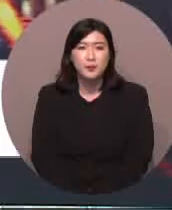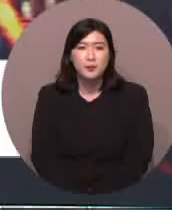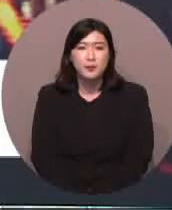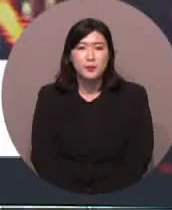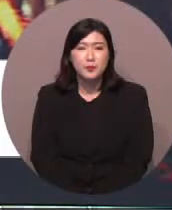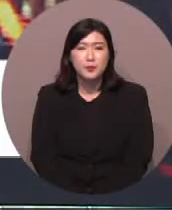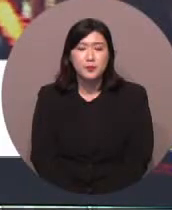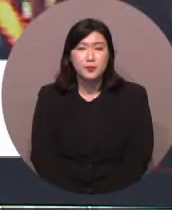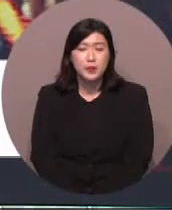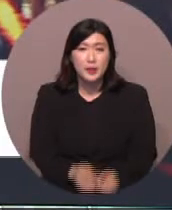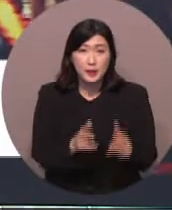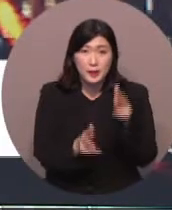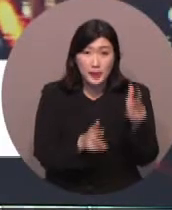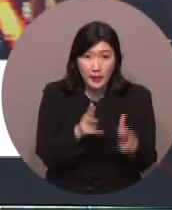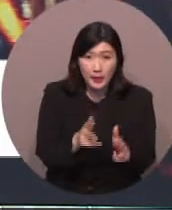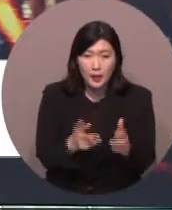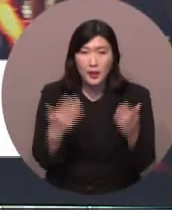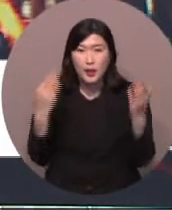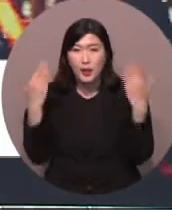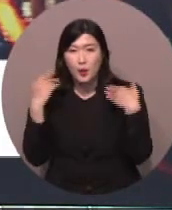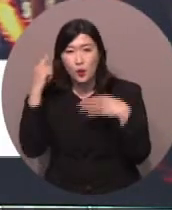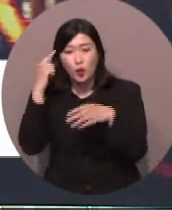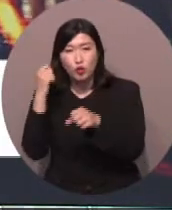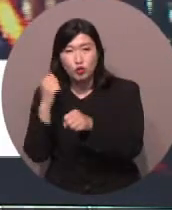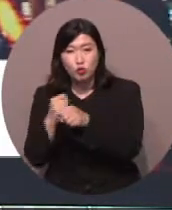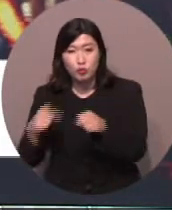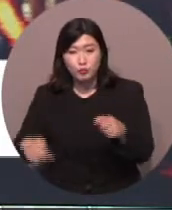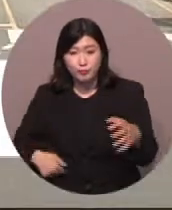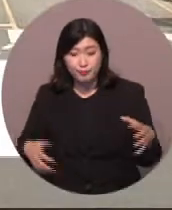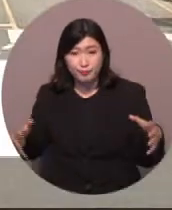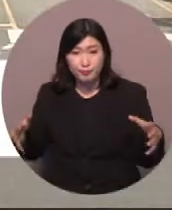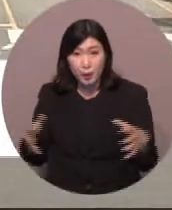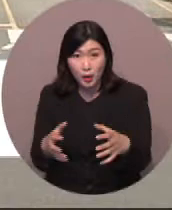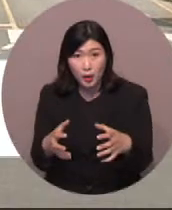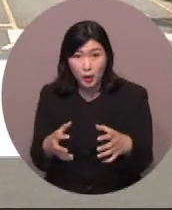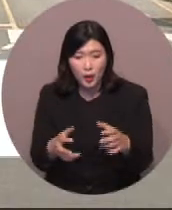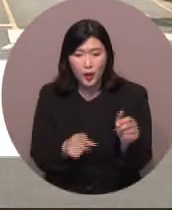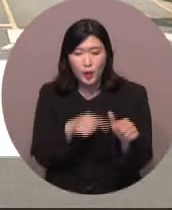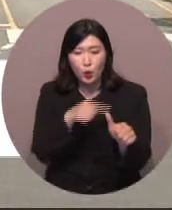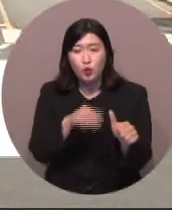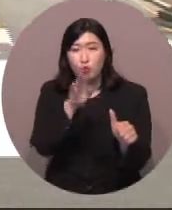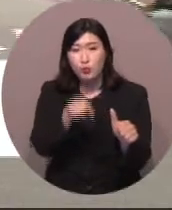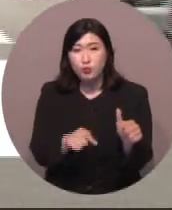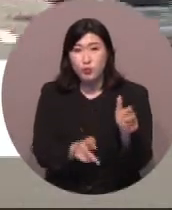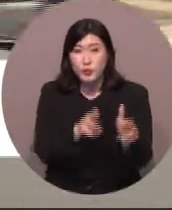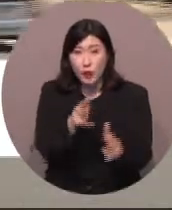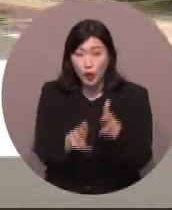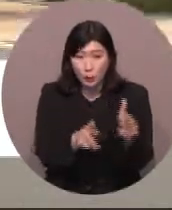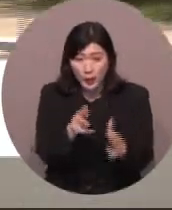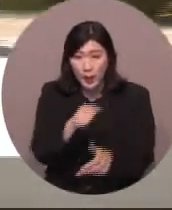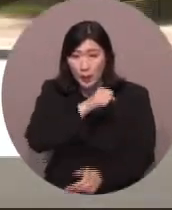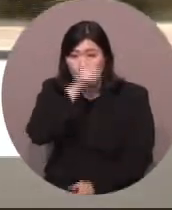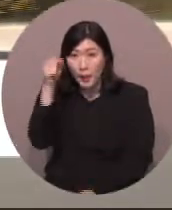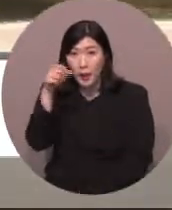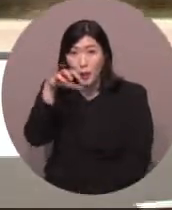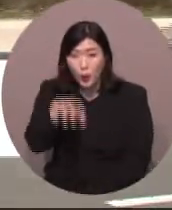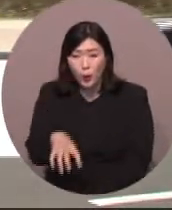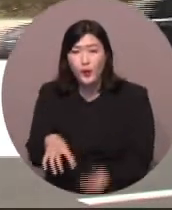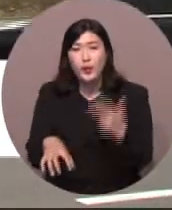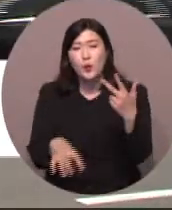산학연협력 혁신 생태계를 구축해 나가의 교육부 3단계 링크 사업의 대전에서는 7개 대학이